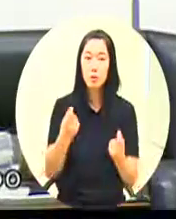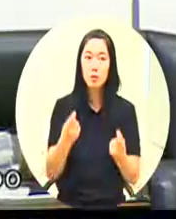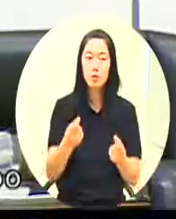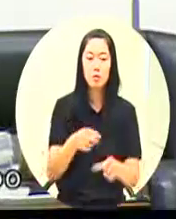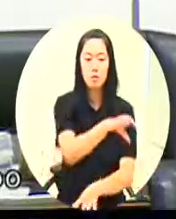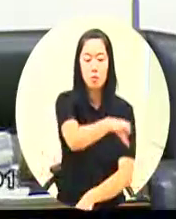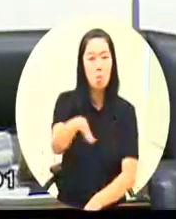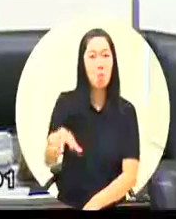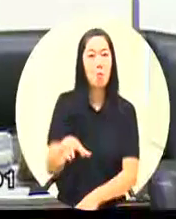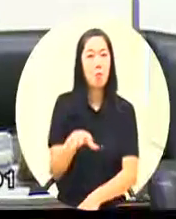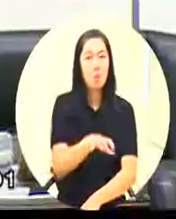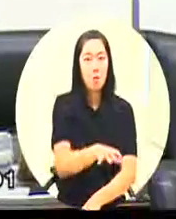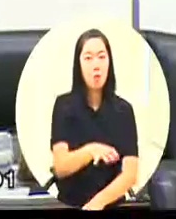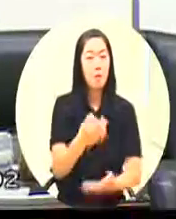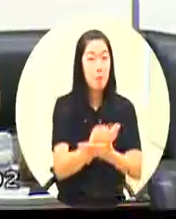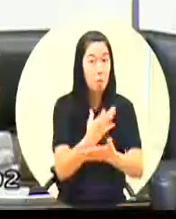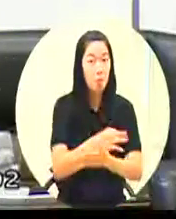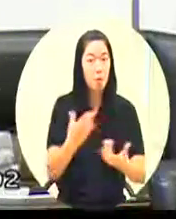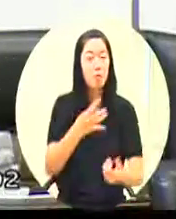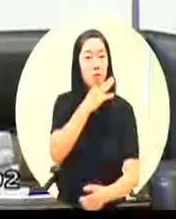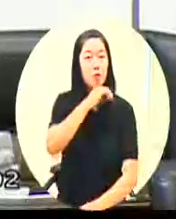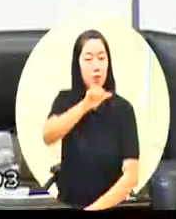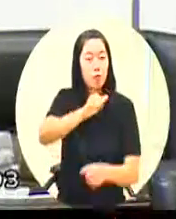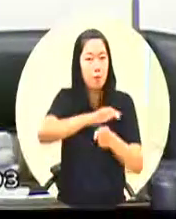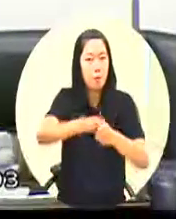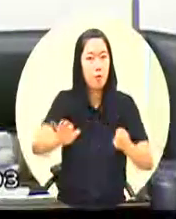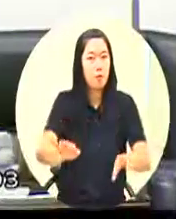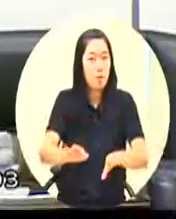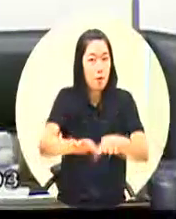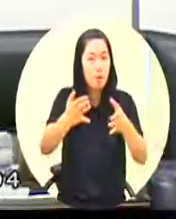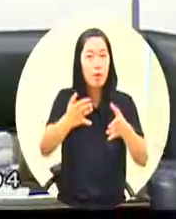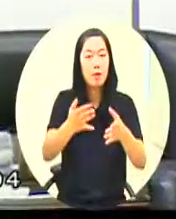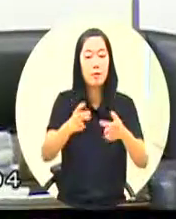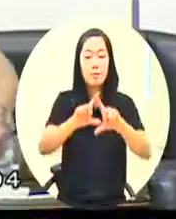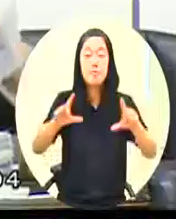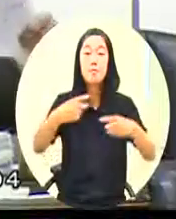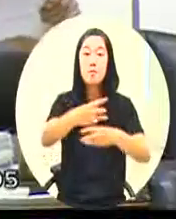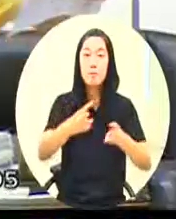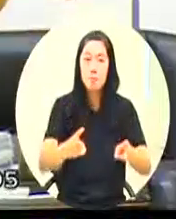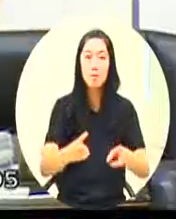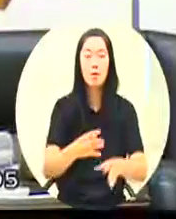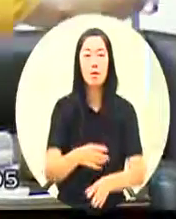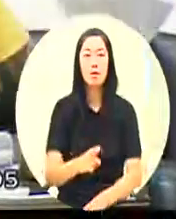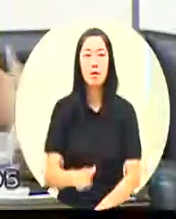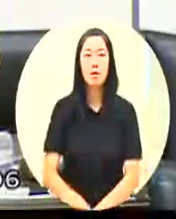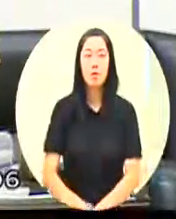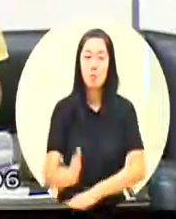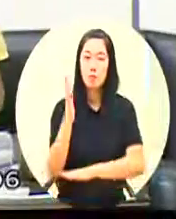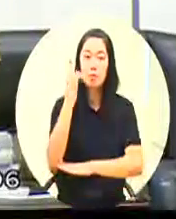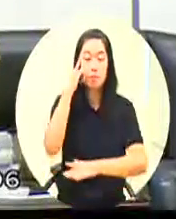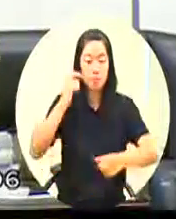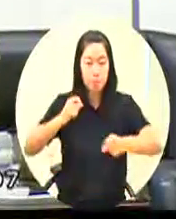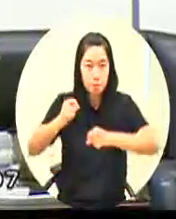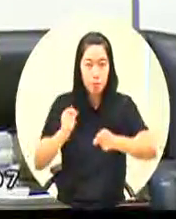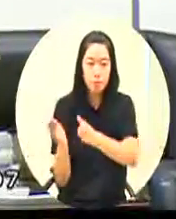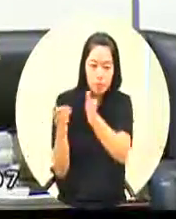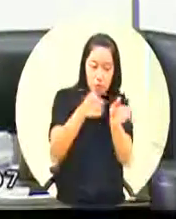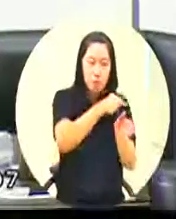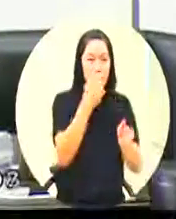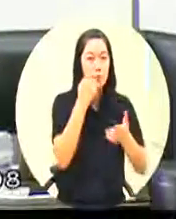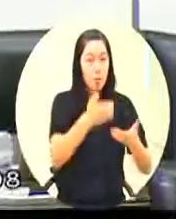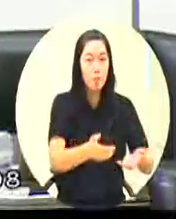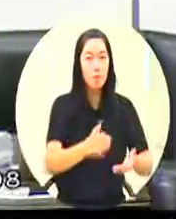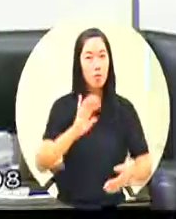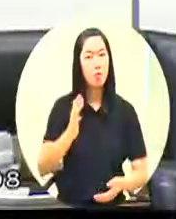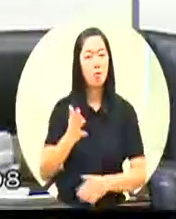不够，从五岁、五足岁的才开始办大班的，就我们的政策是往那边的。不过我看这政治